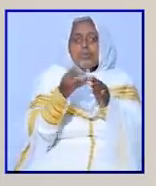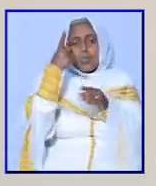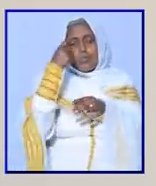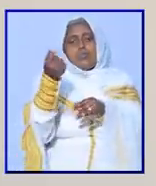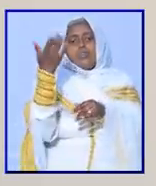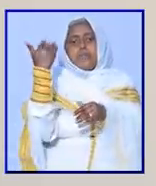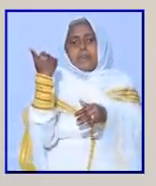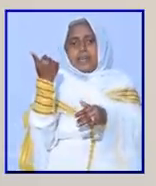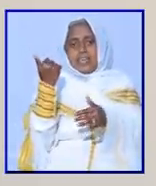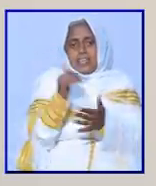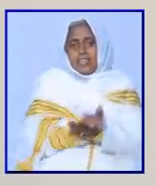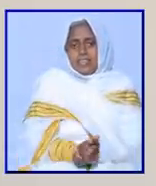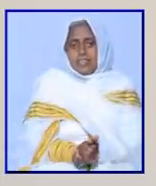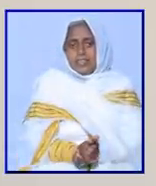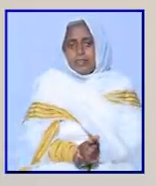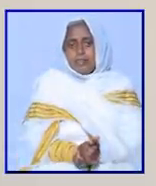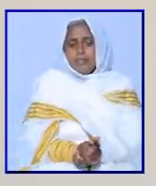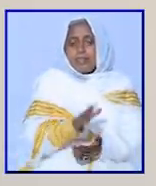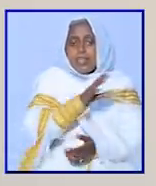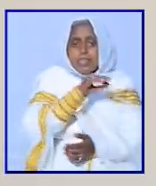ጊዜ ስብስብ አድርጎ ይዞ ነበር